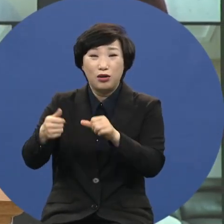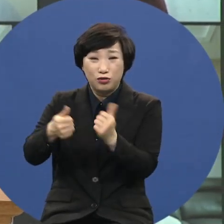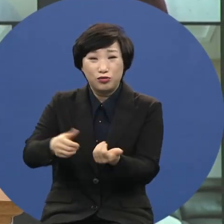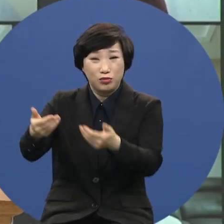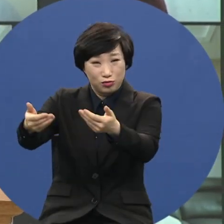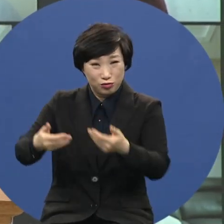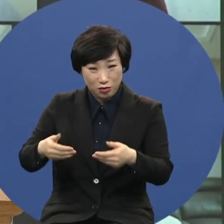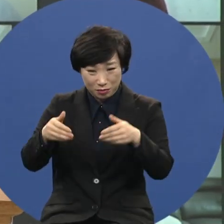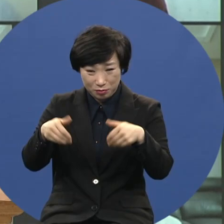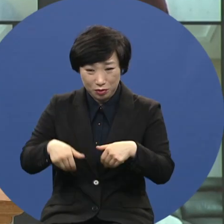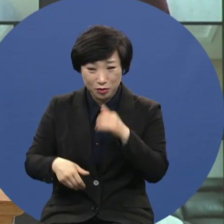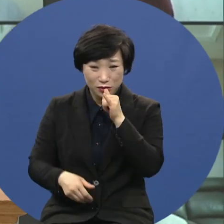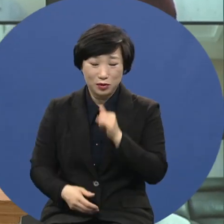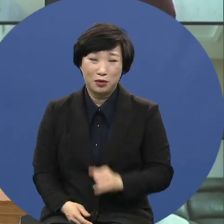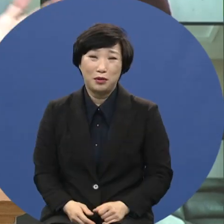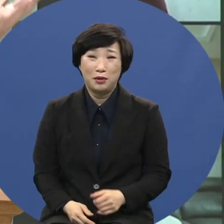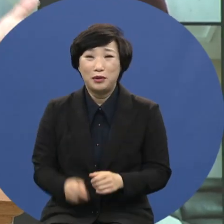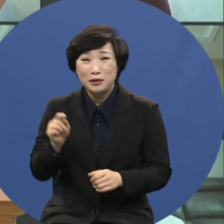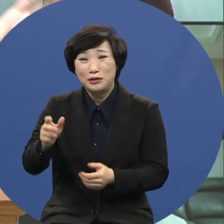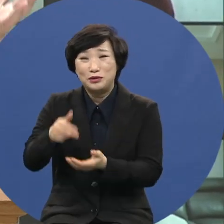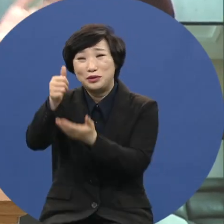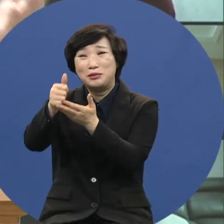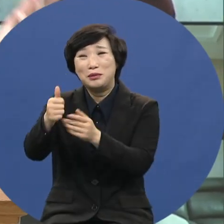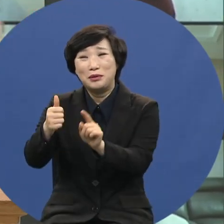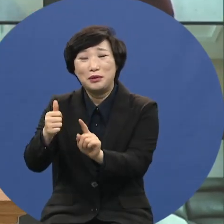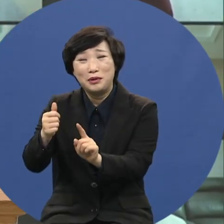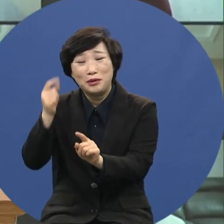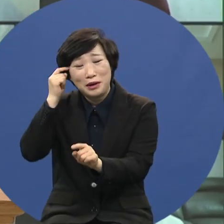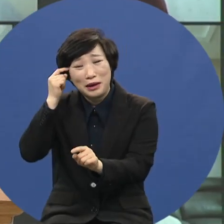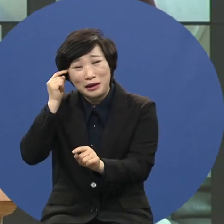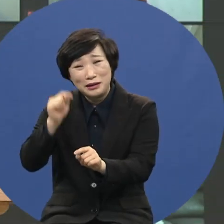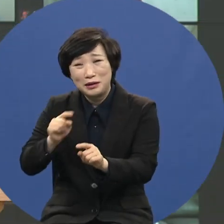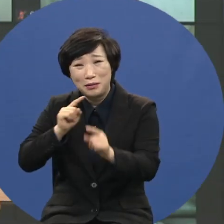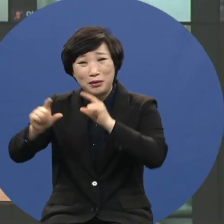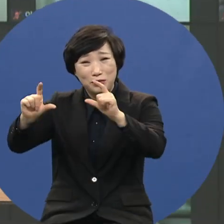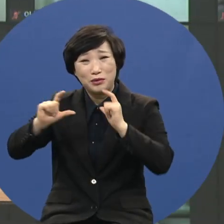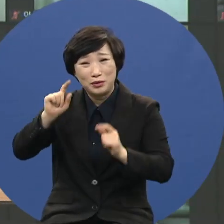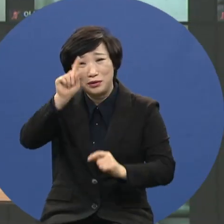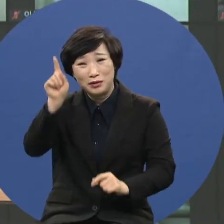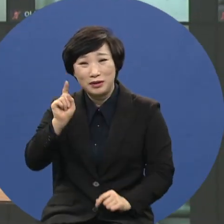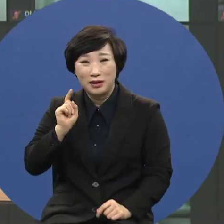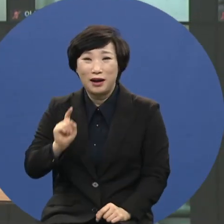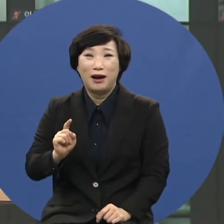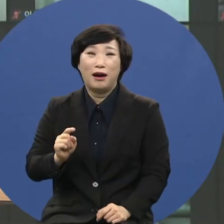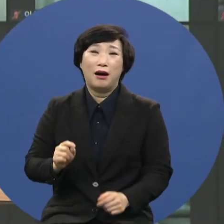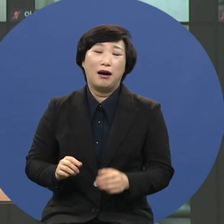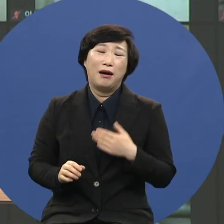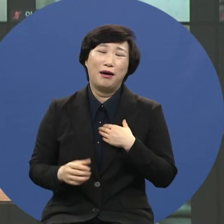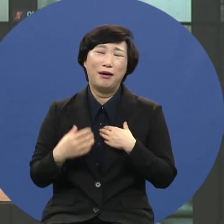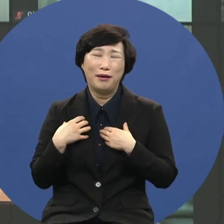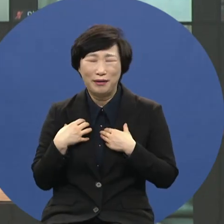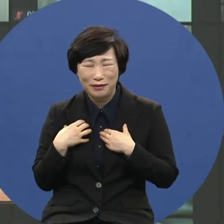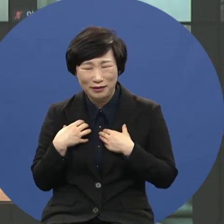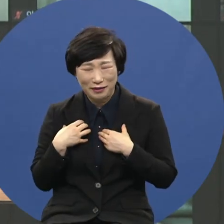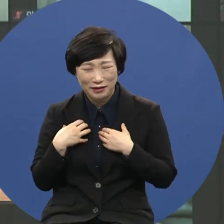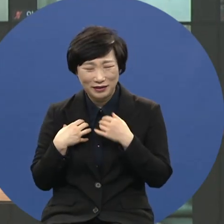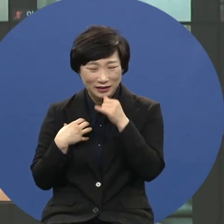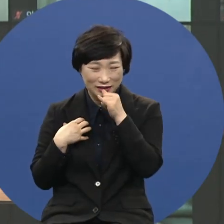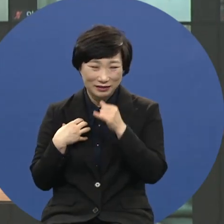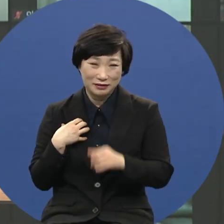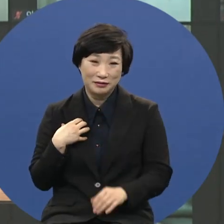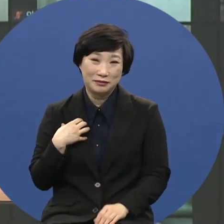되잖아. 어떻게 하려고 도대체 이런 말씀을 하시는가? 응? 감당이 안 되잖아.